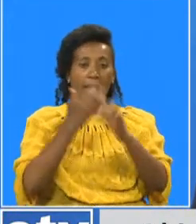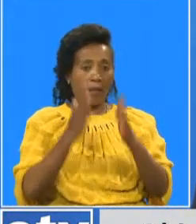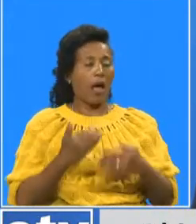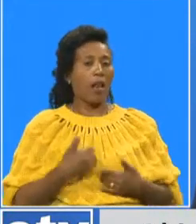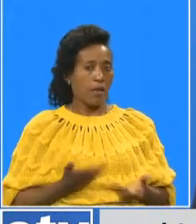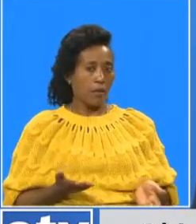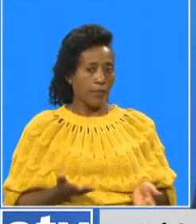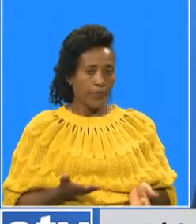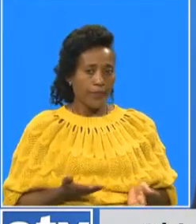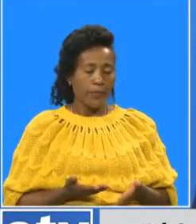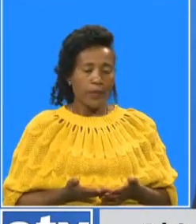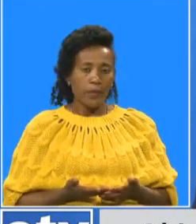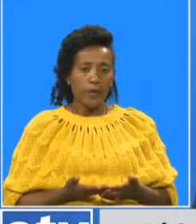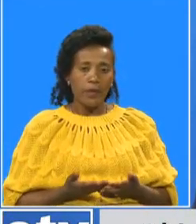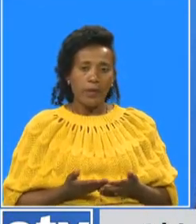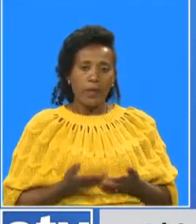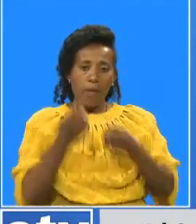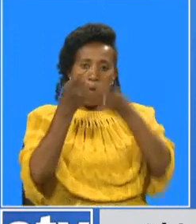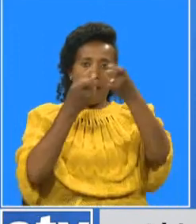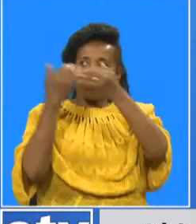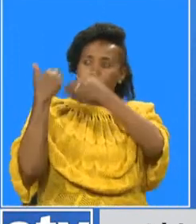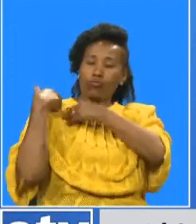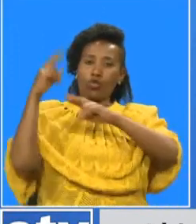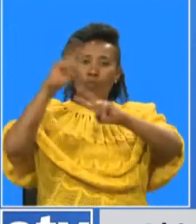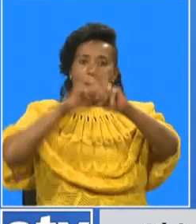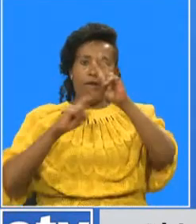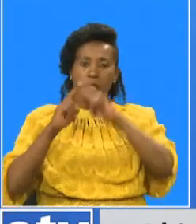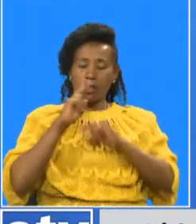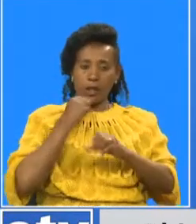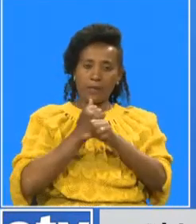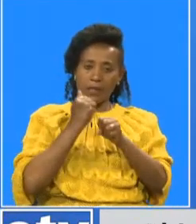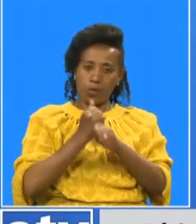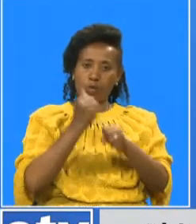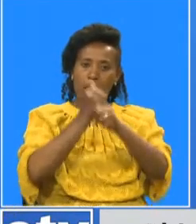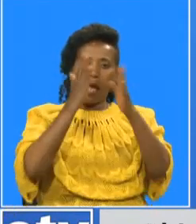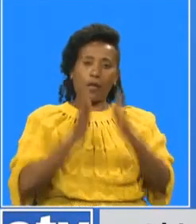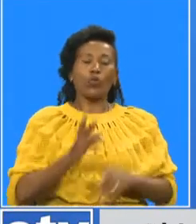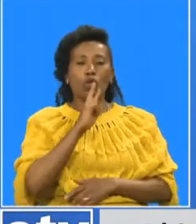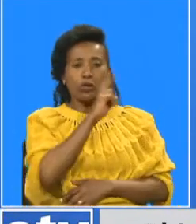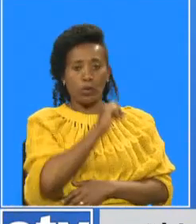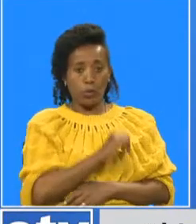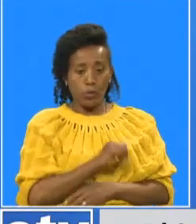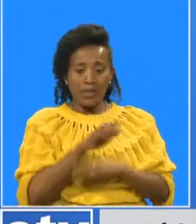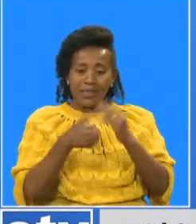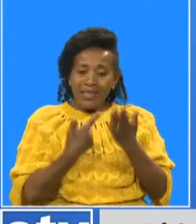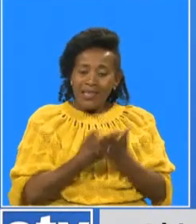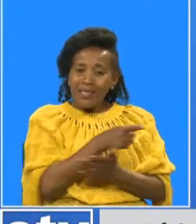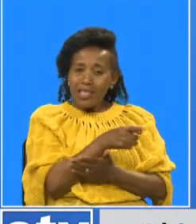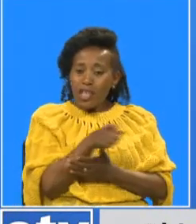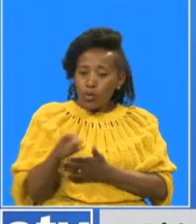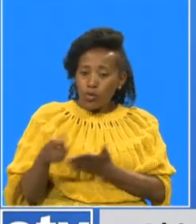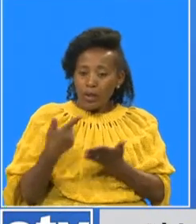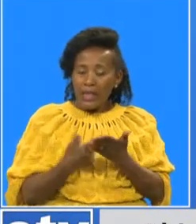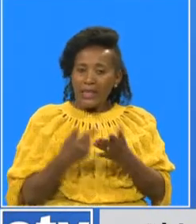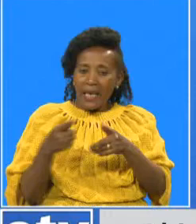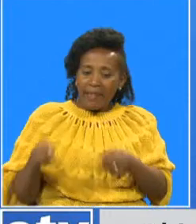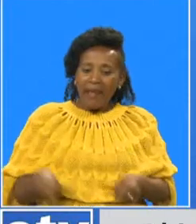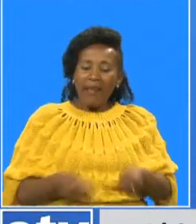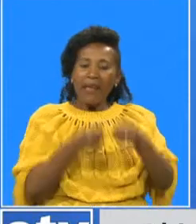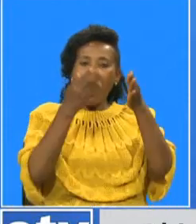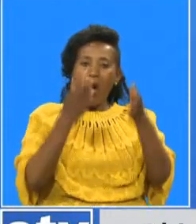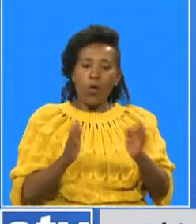አለ። በማኔጀር ደረጃ በሱፐርቫይዘር ደረጃ ላይ የሚሰሩትም ያው ሰራተኞች ናቸው። ስለዚህ እነሱ እንደዚህ አይነት ቴክኒካል